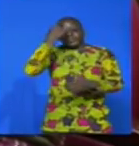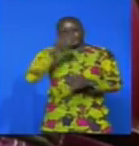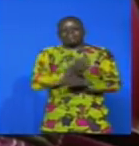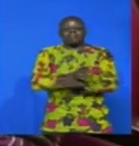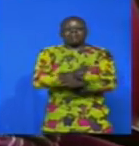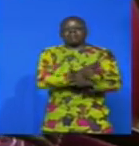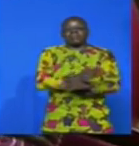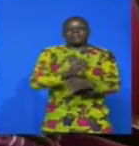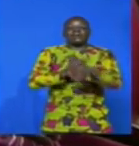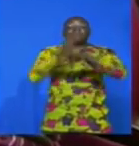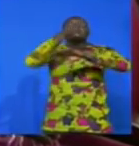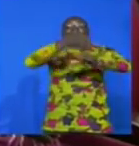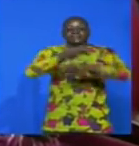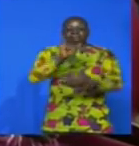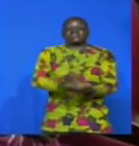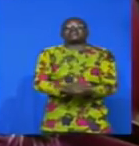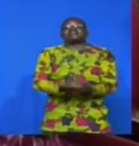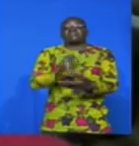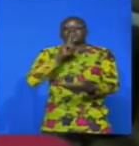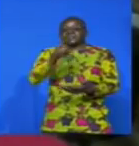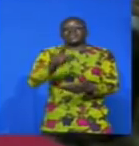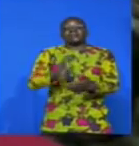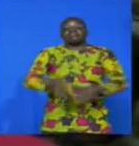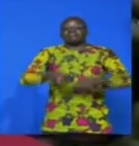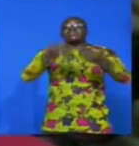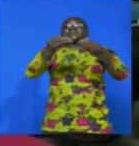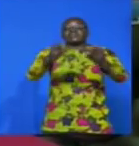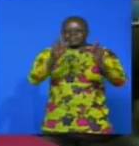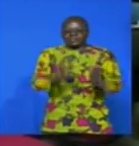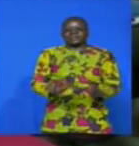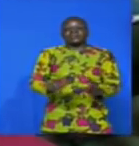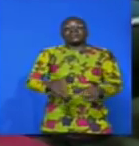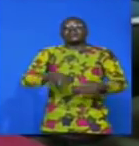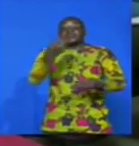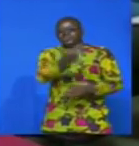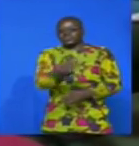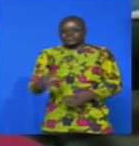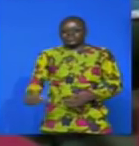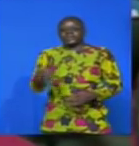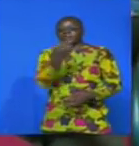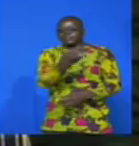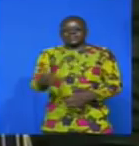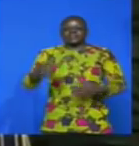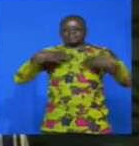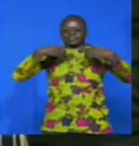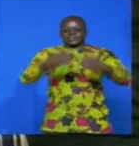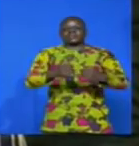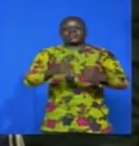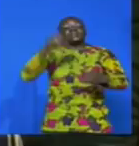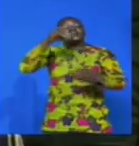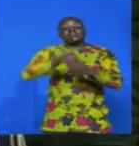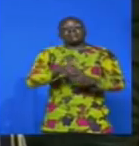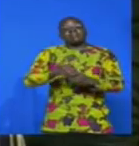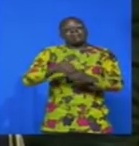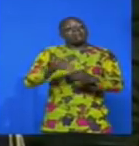À travers cet acte, il s'agit pour le donateur d'outiller le centre Muras en équipement sanitaire dans la croisade